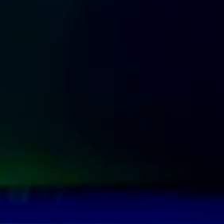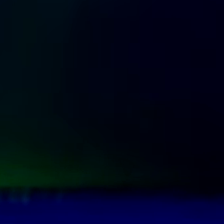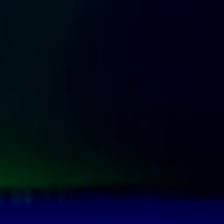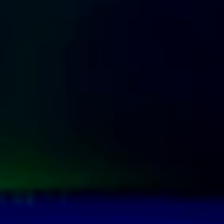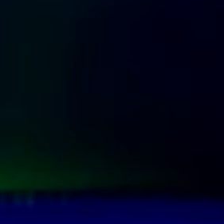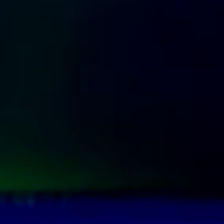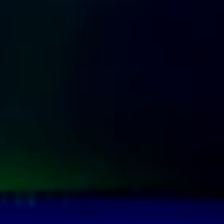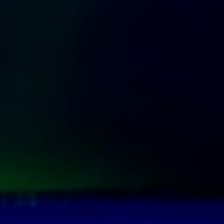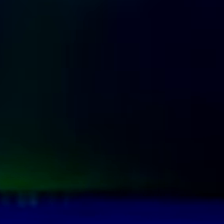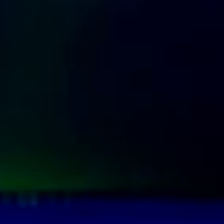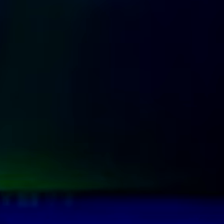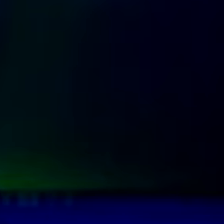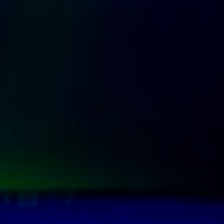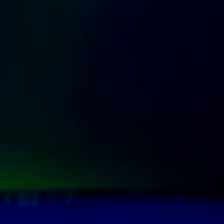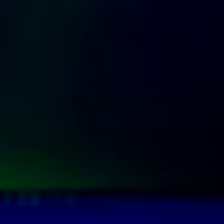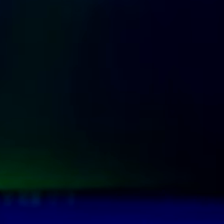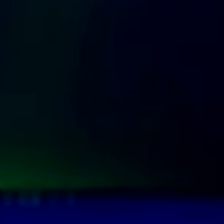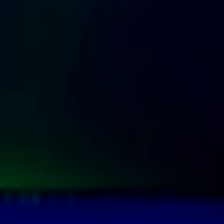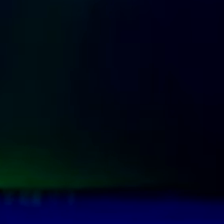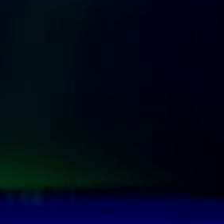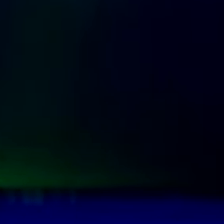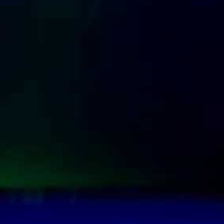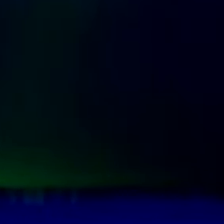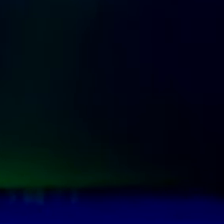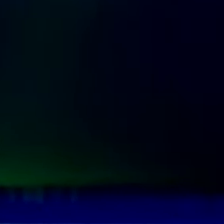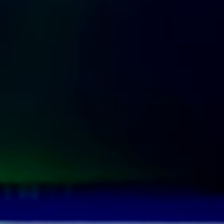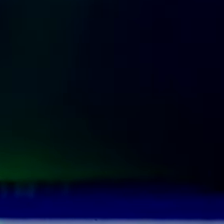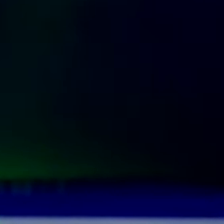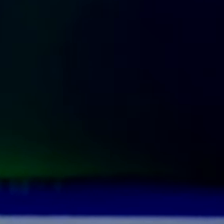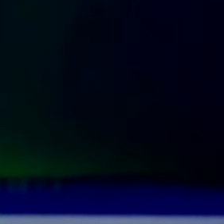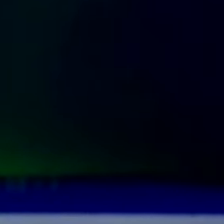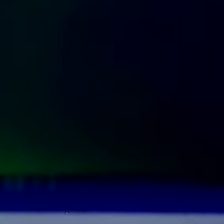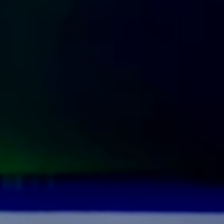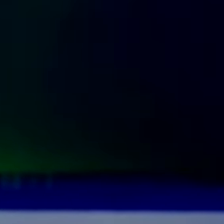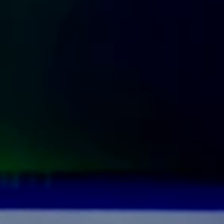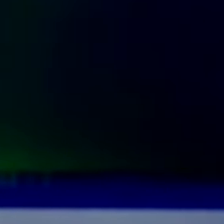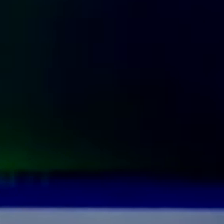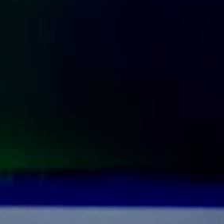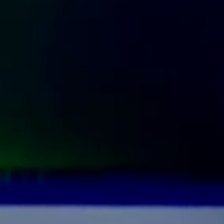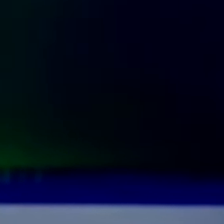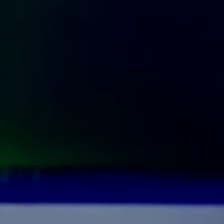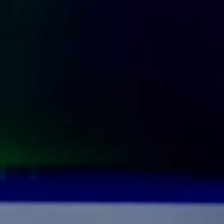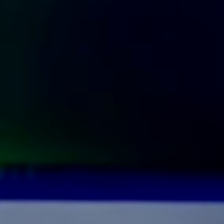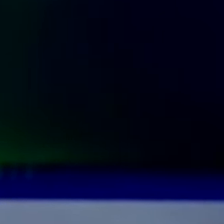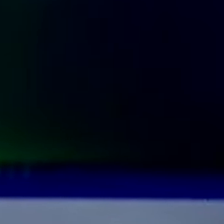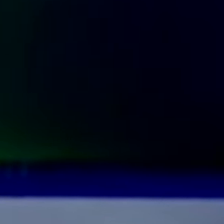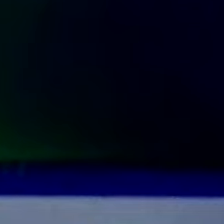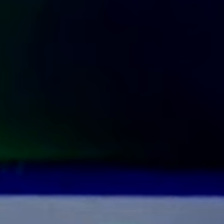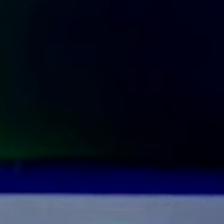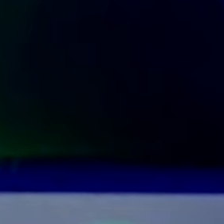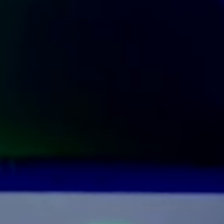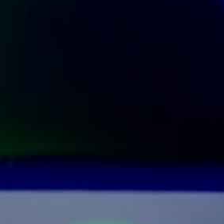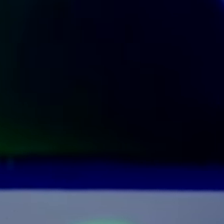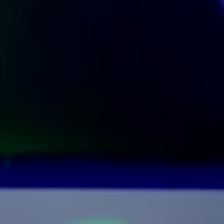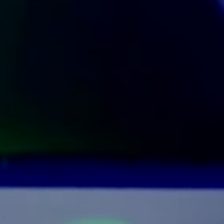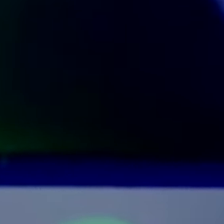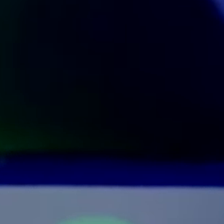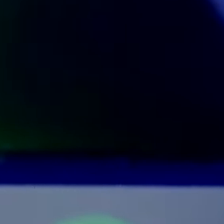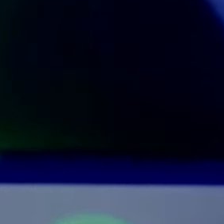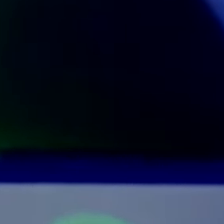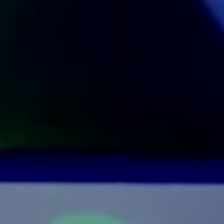Количество ДТП в Казахстане с начала года выросло почти в два раза. Наибольшее число аварий – это наезд на пешеходов и столкновение транспортных